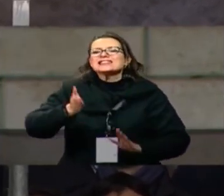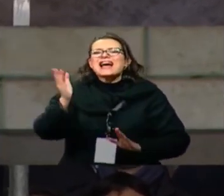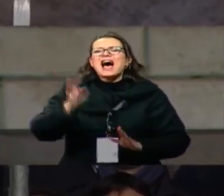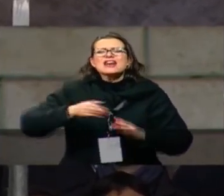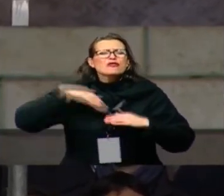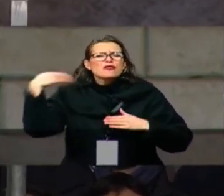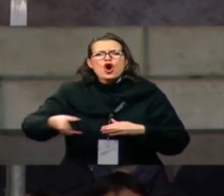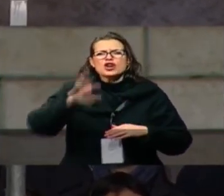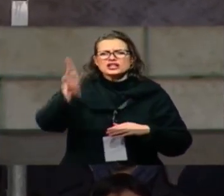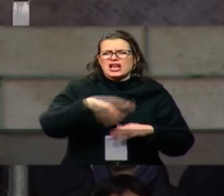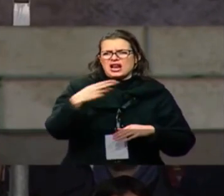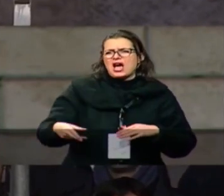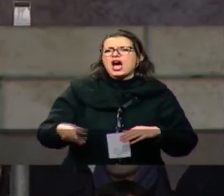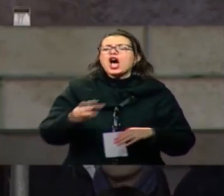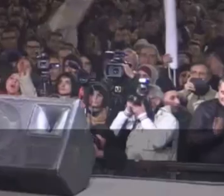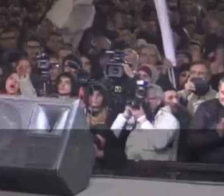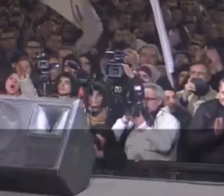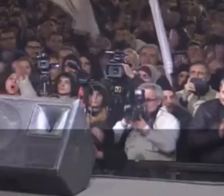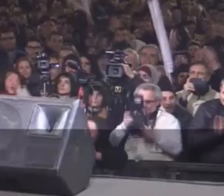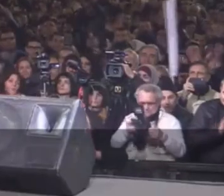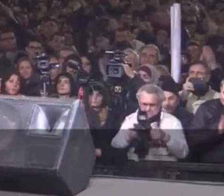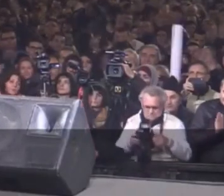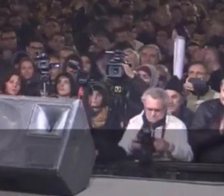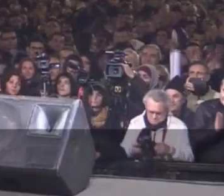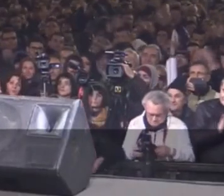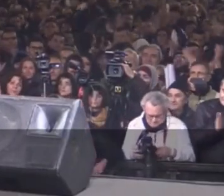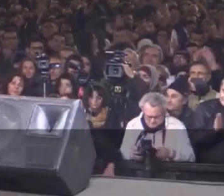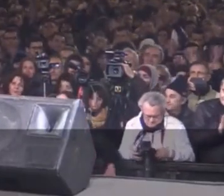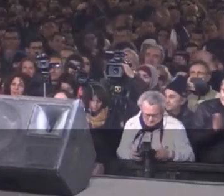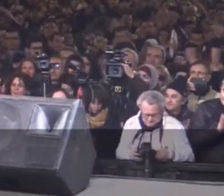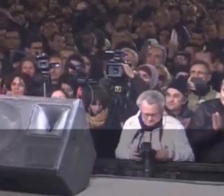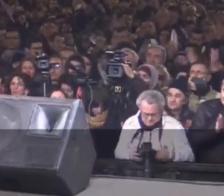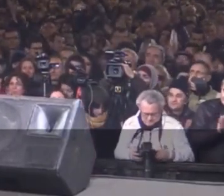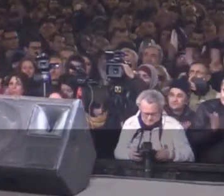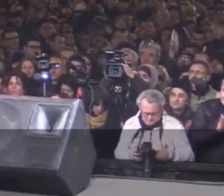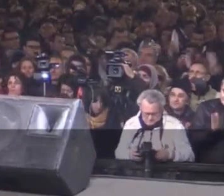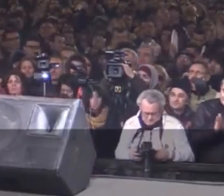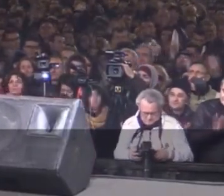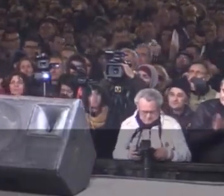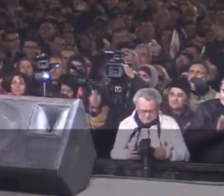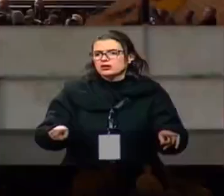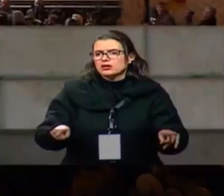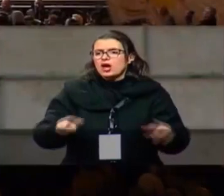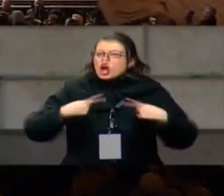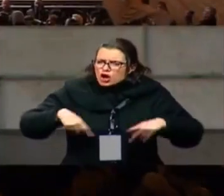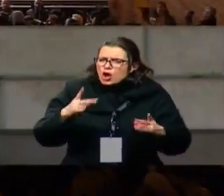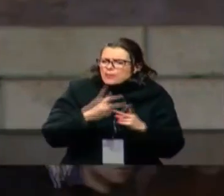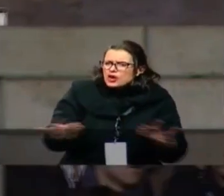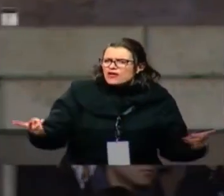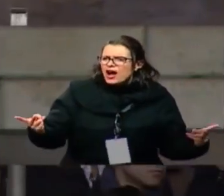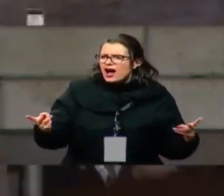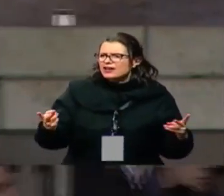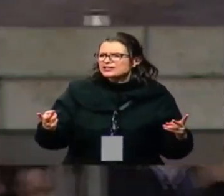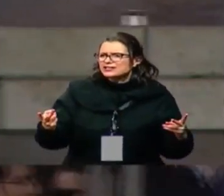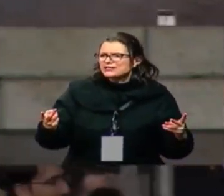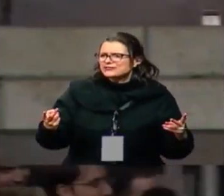riprenderci la sovranità parte partiamo da lì ci abbiamo provato abbiamo fatto come